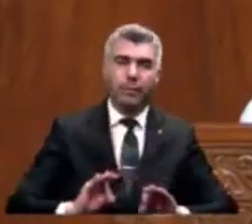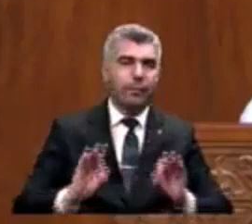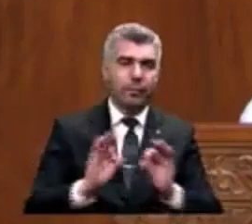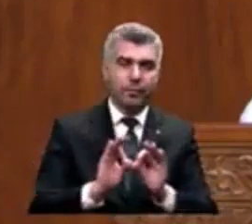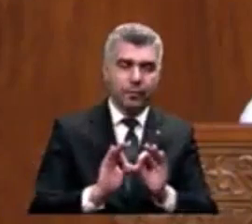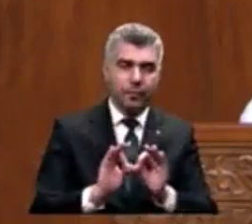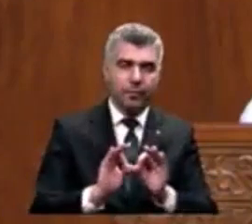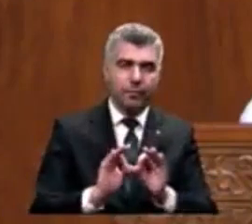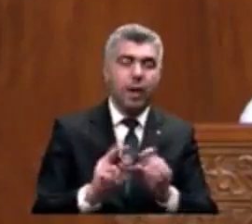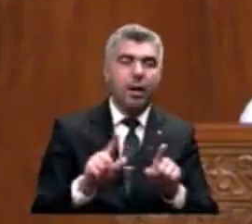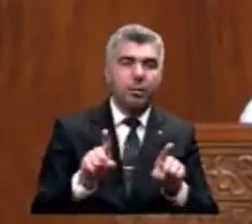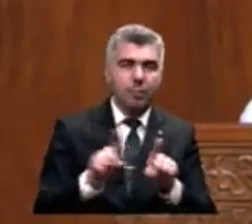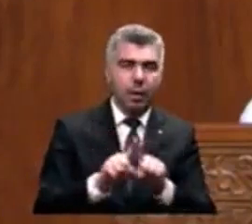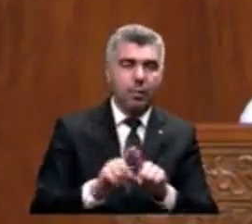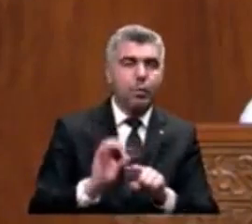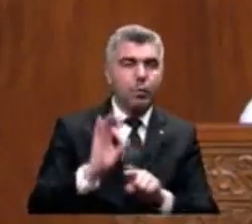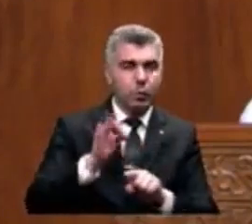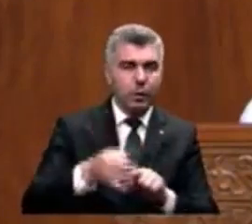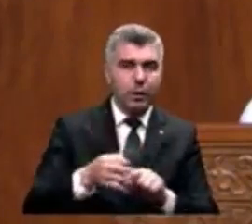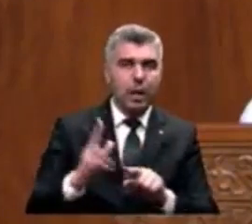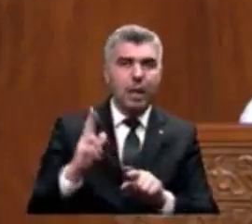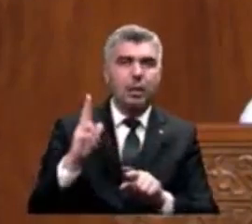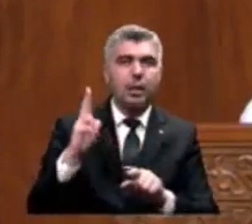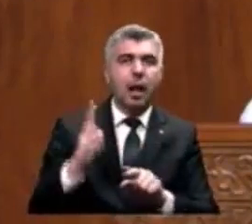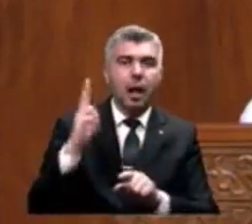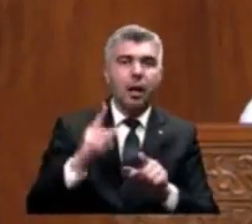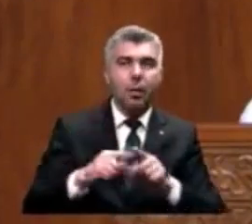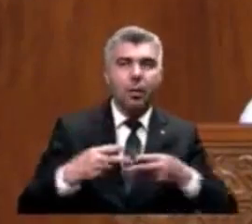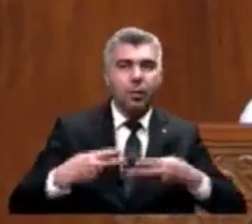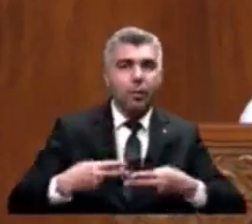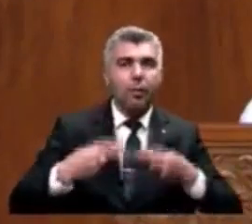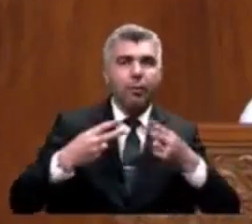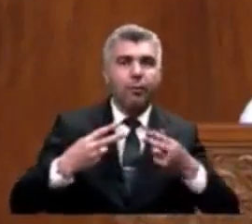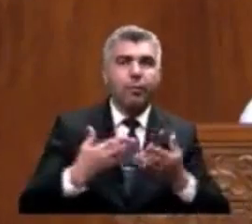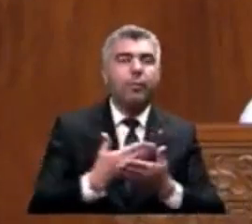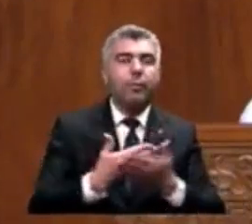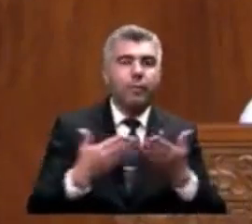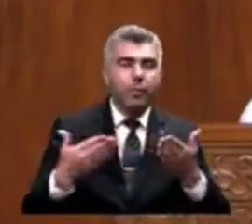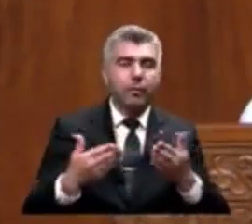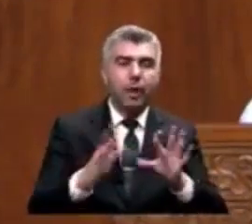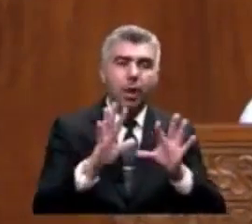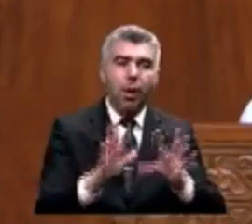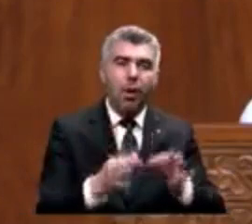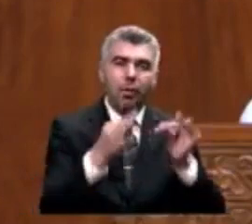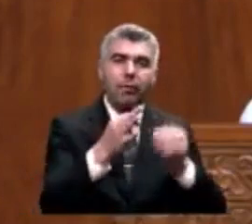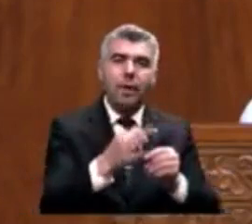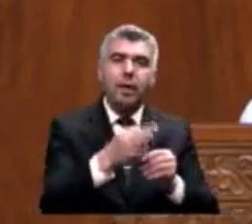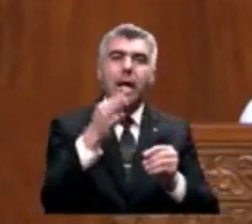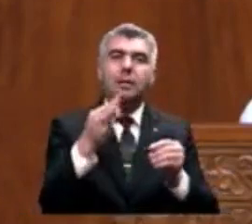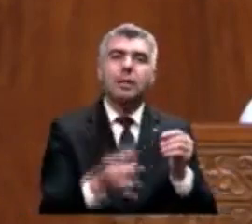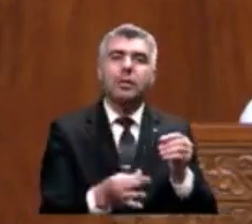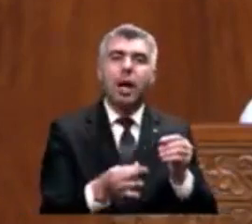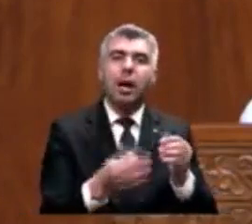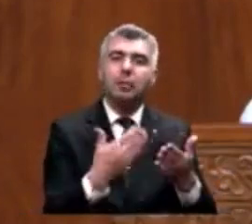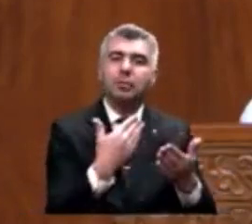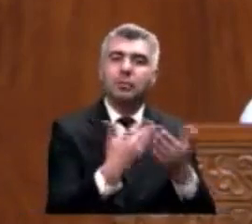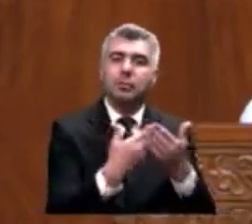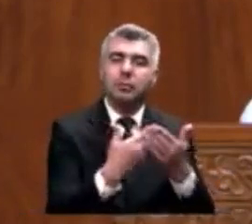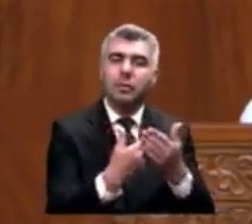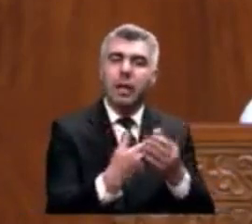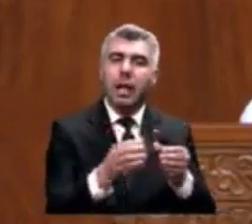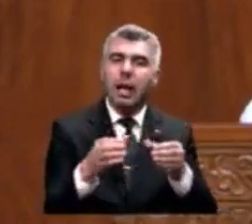انطلقت هذه العمليات مسجلا نتائج إيجابية داخل